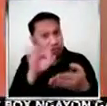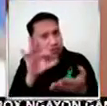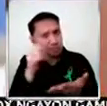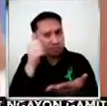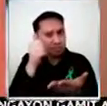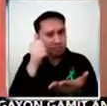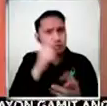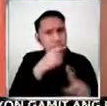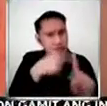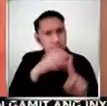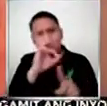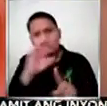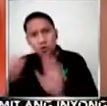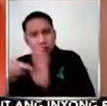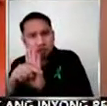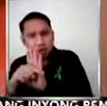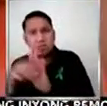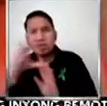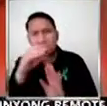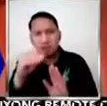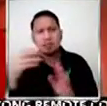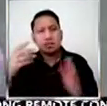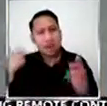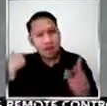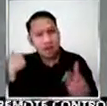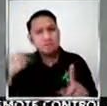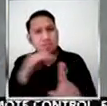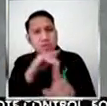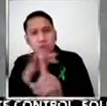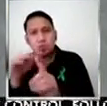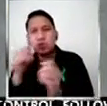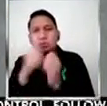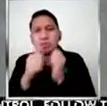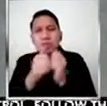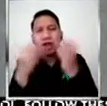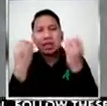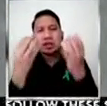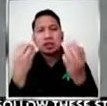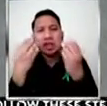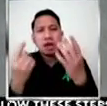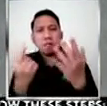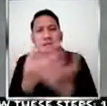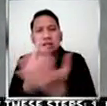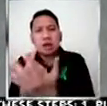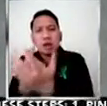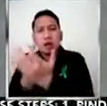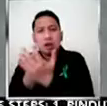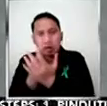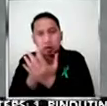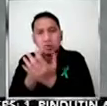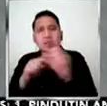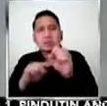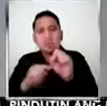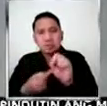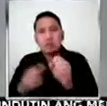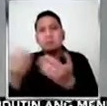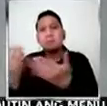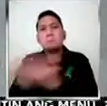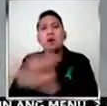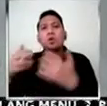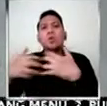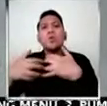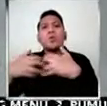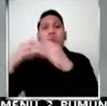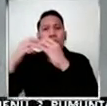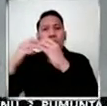facility at inoobserbahan. Sa dami ng mga naka-quarantine, sinimula na ang pagtayo ng bagong quarantine facility sa Araulio High